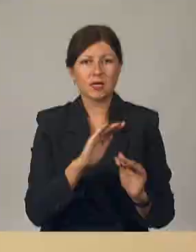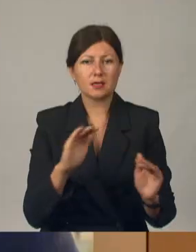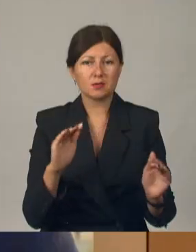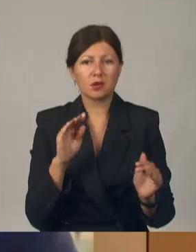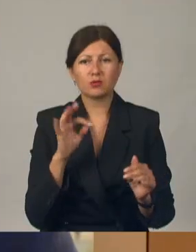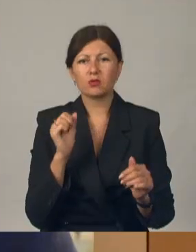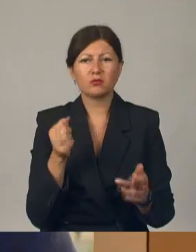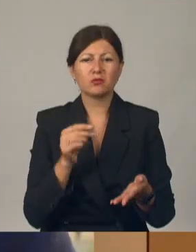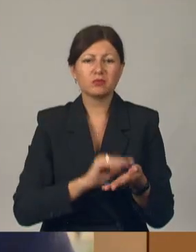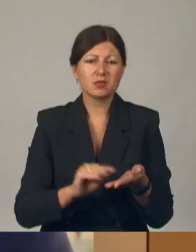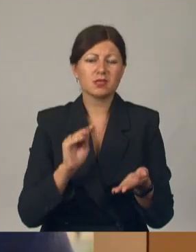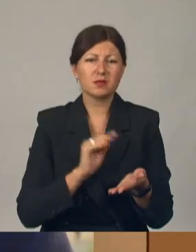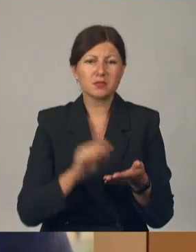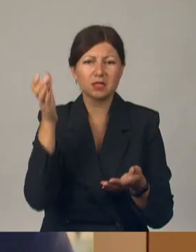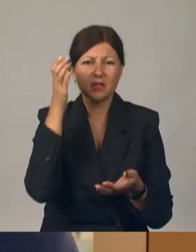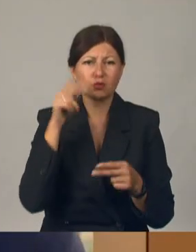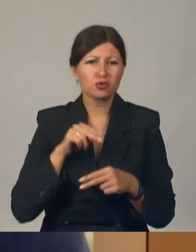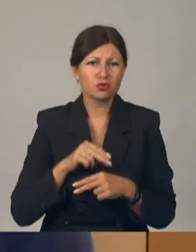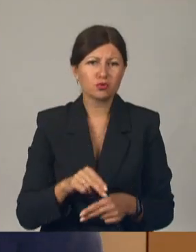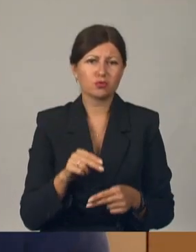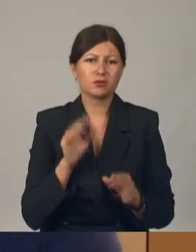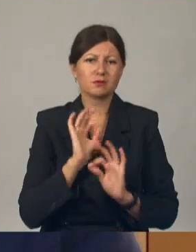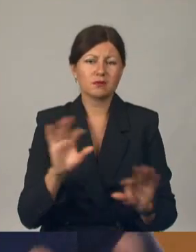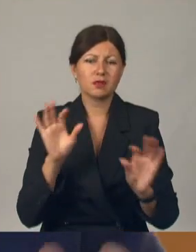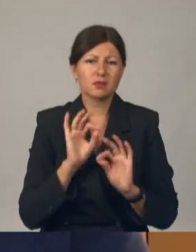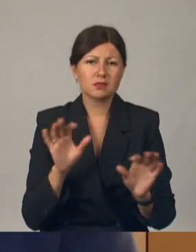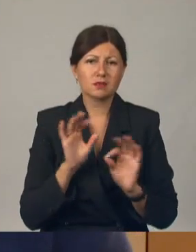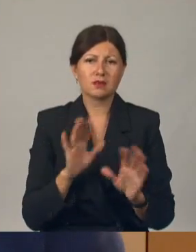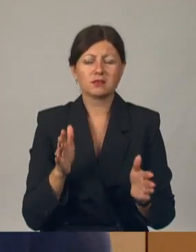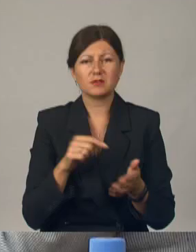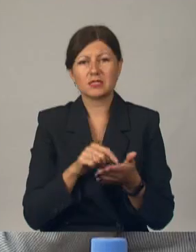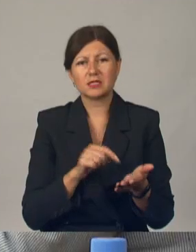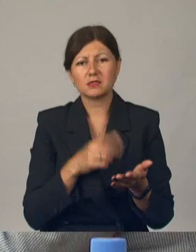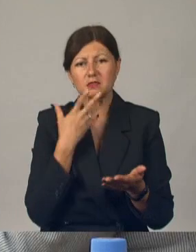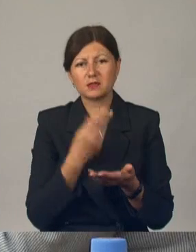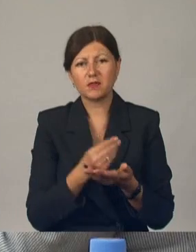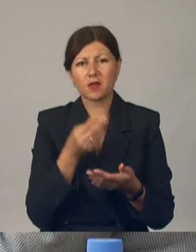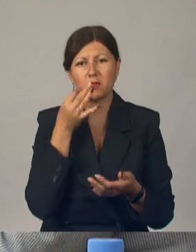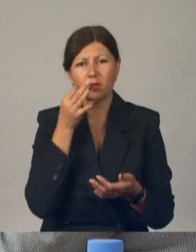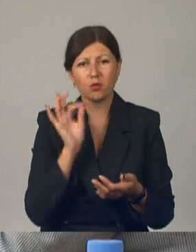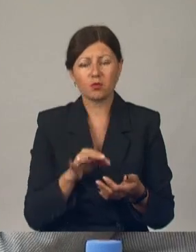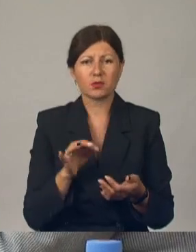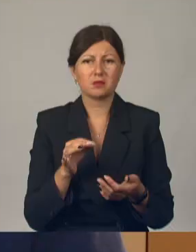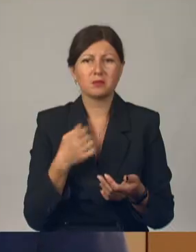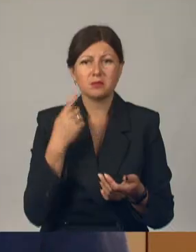угодно писать научные труды, привлекать ученых, рассказывать, делиться своим опытом. Мы